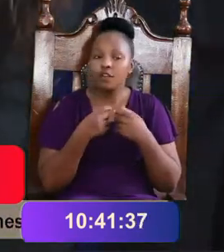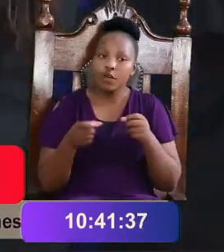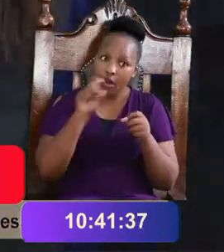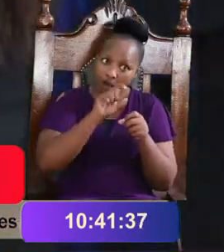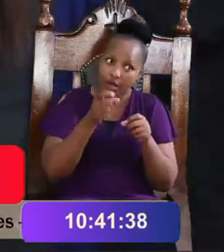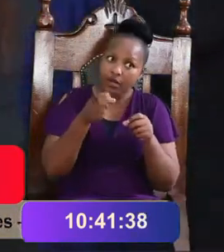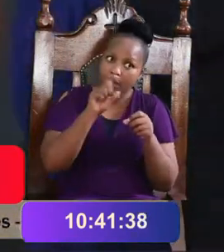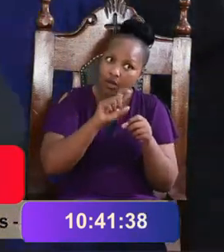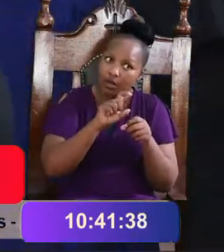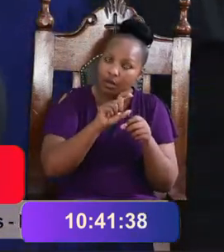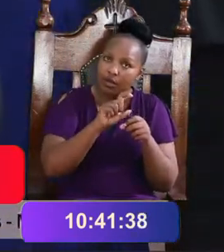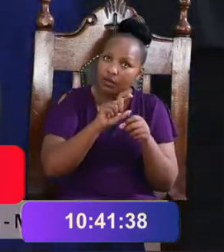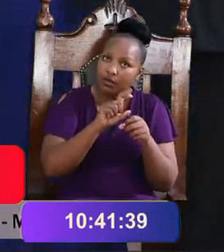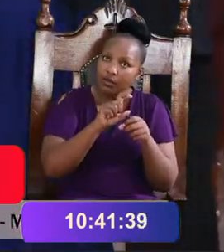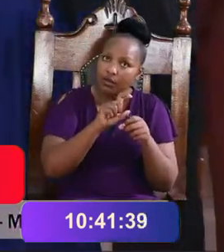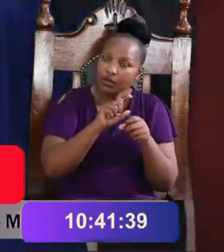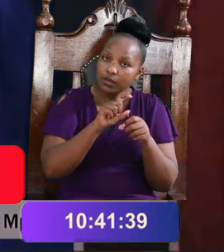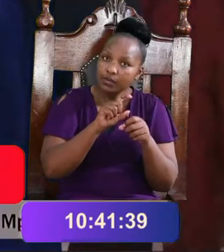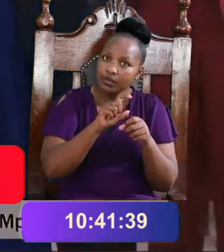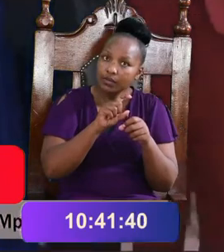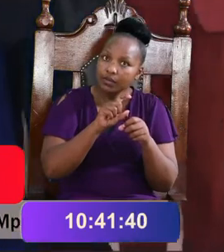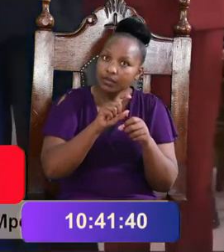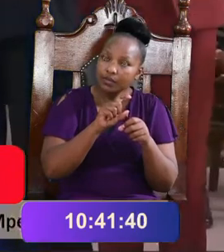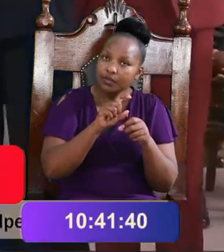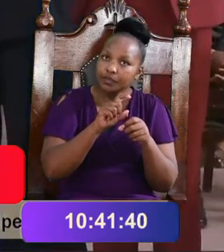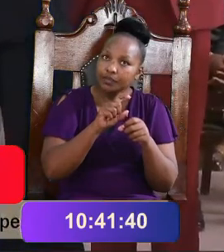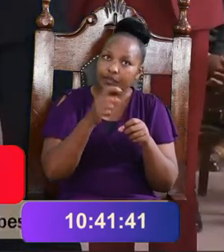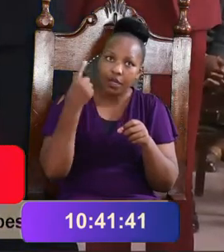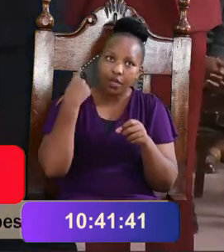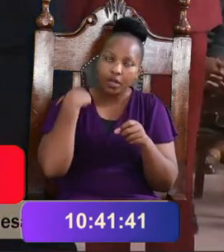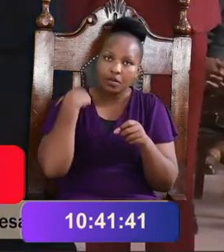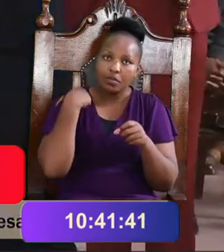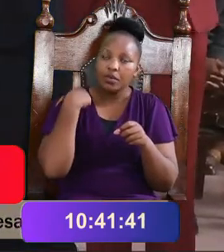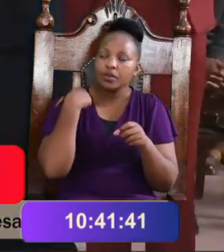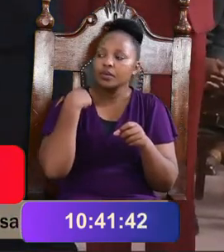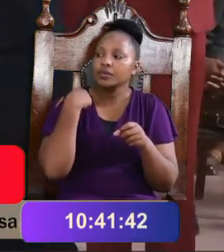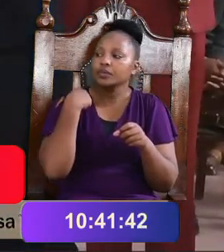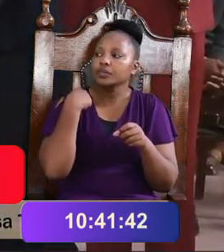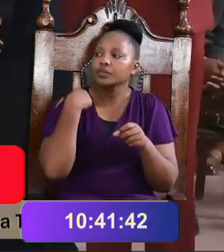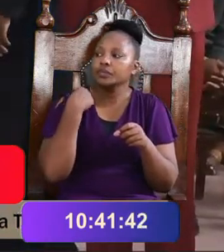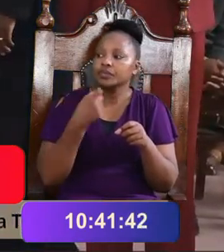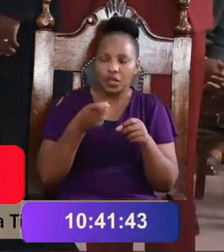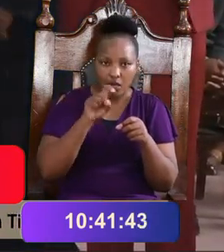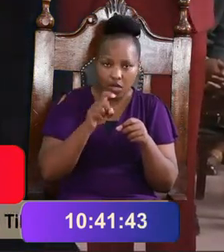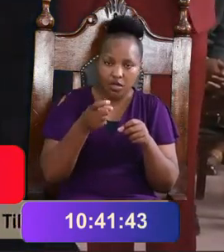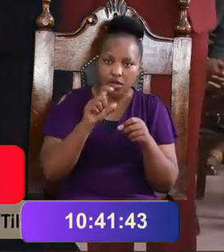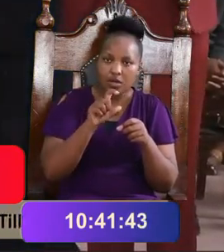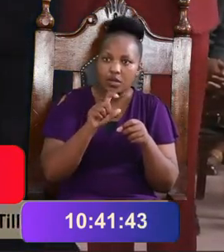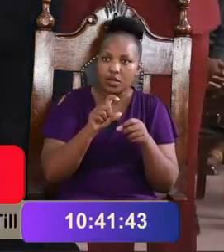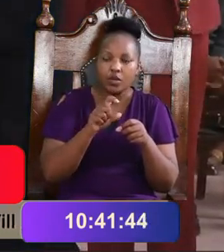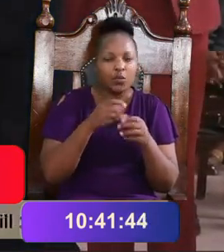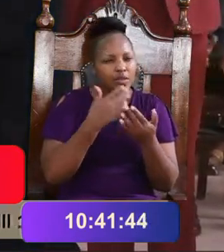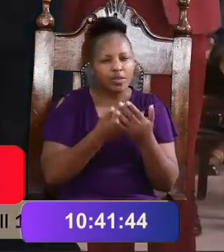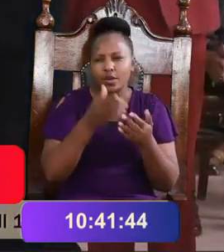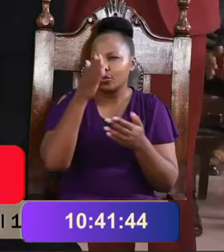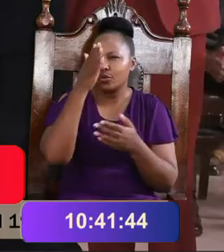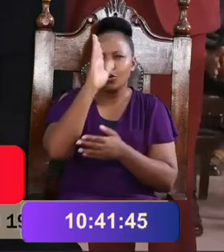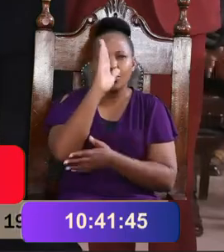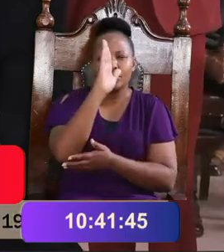kuongeza. Our mean score has improved by 36 average points. And we thank God for